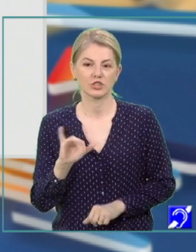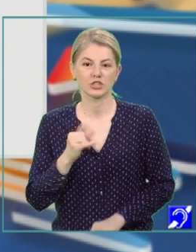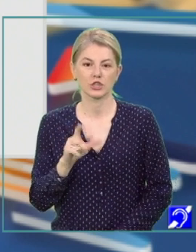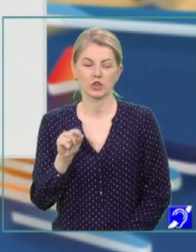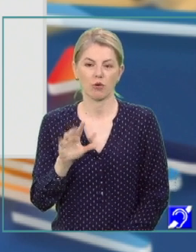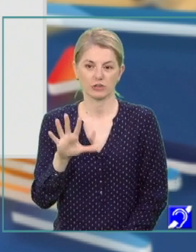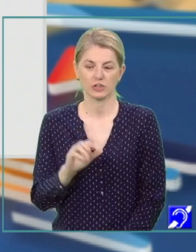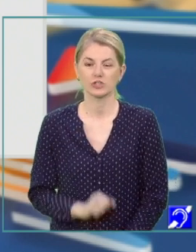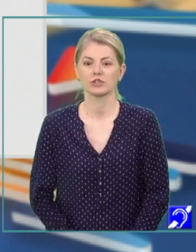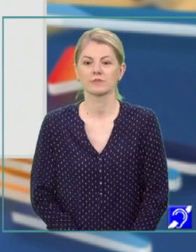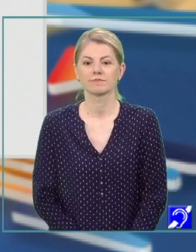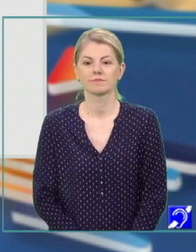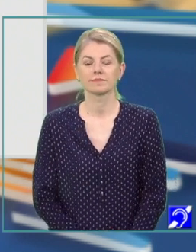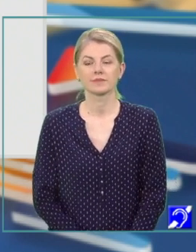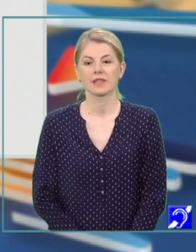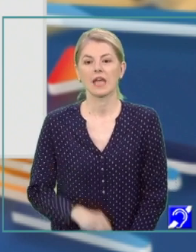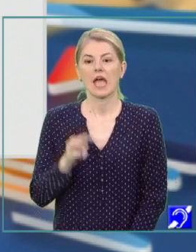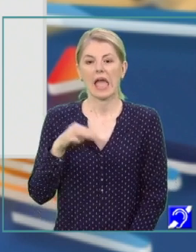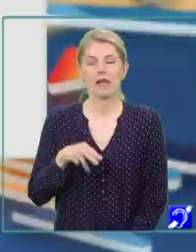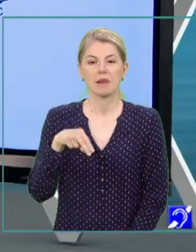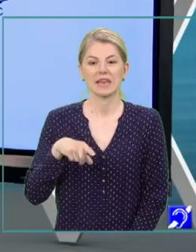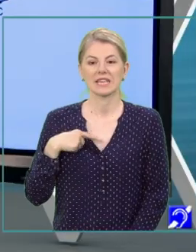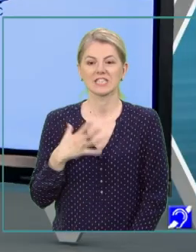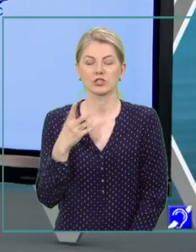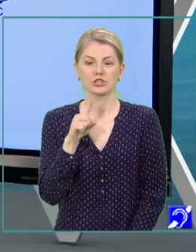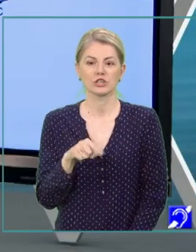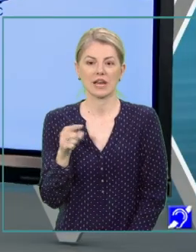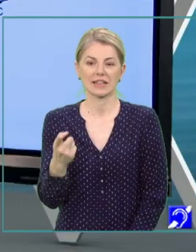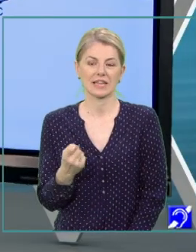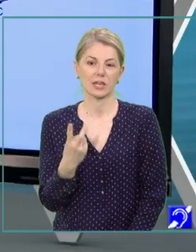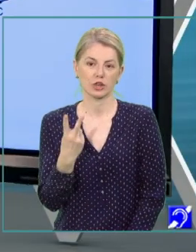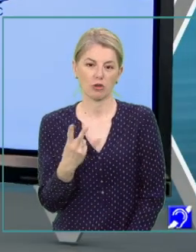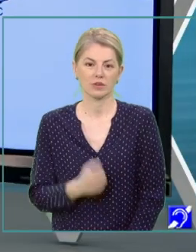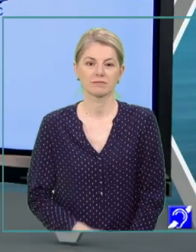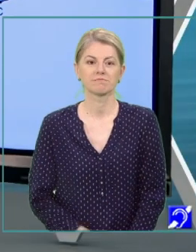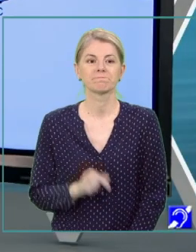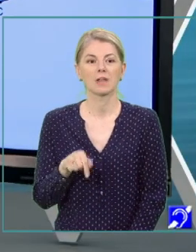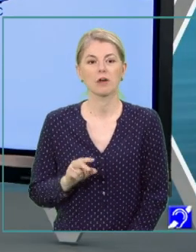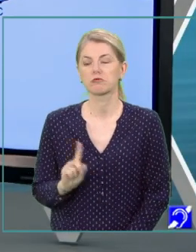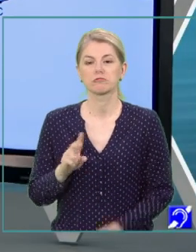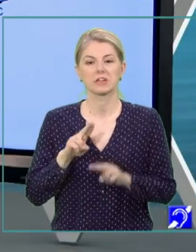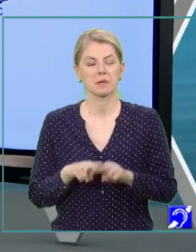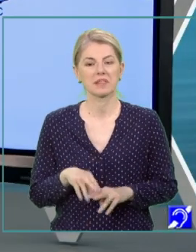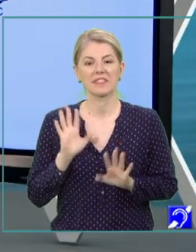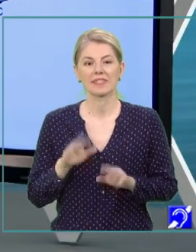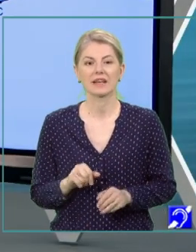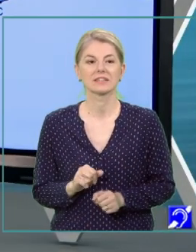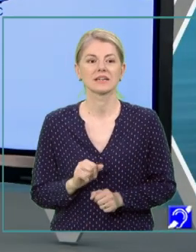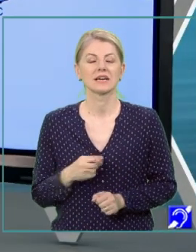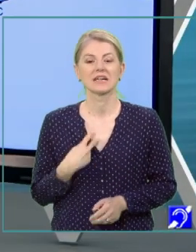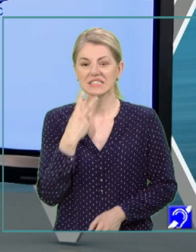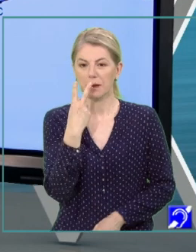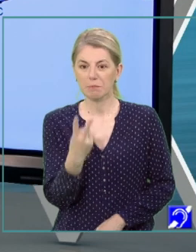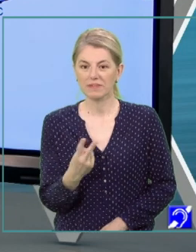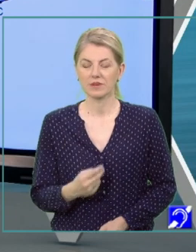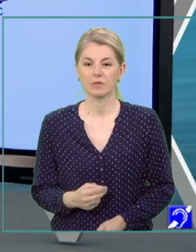și 25. Deci MN este 5 radical din 2. Și acum nu ne rămâne decât să